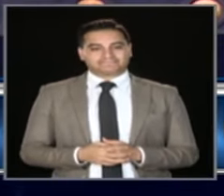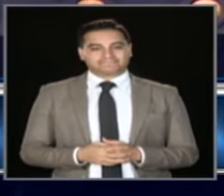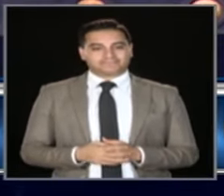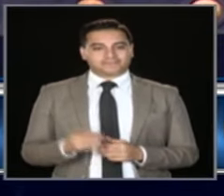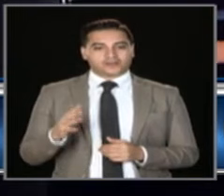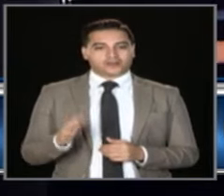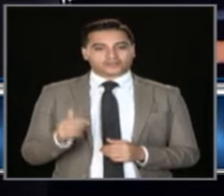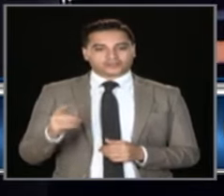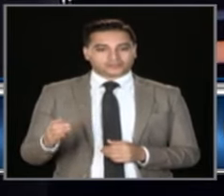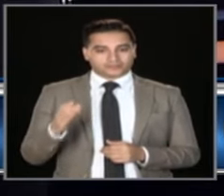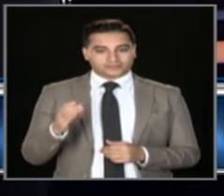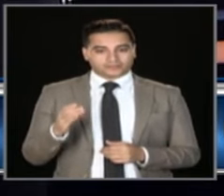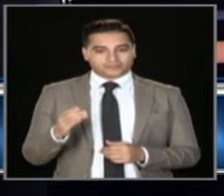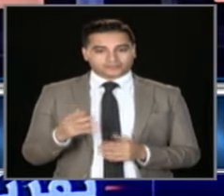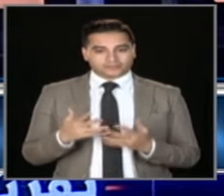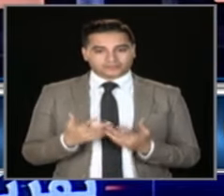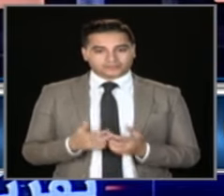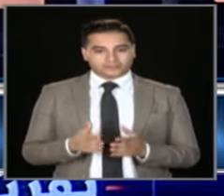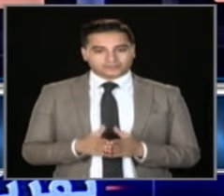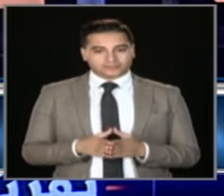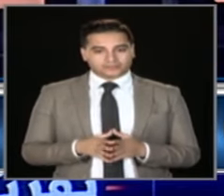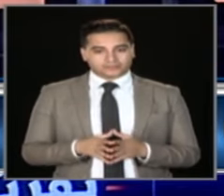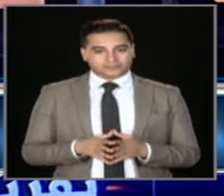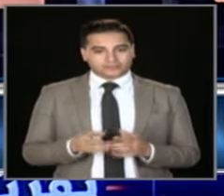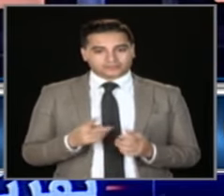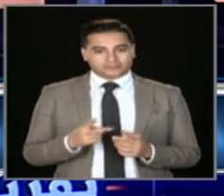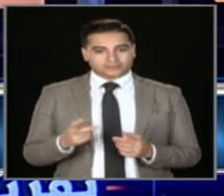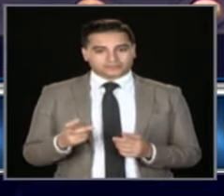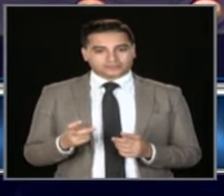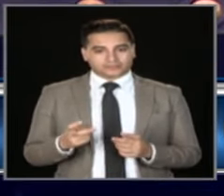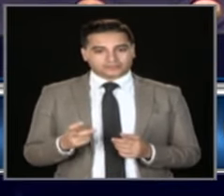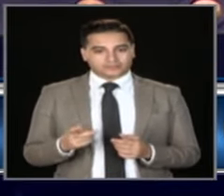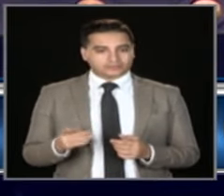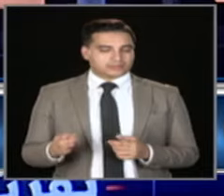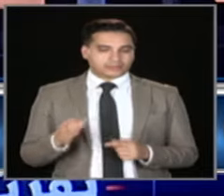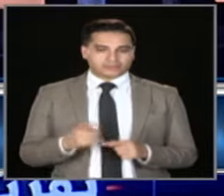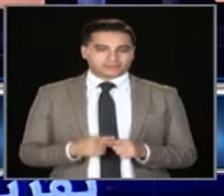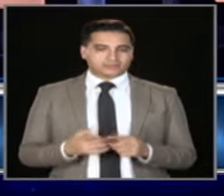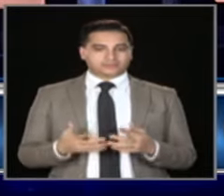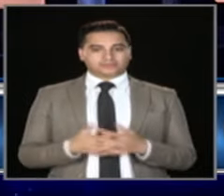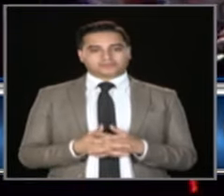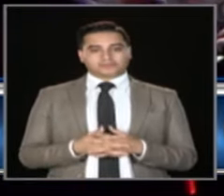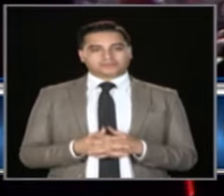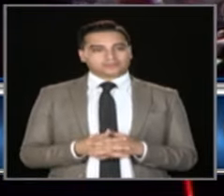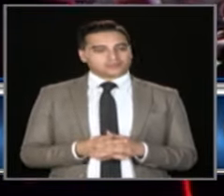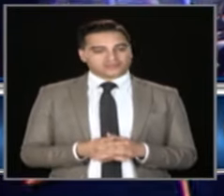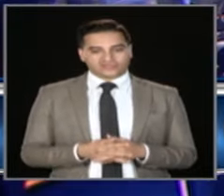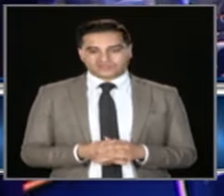رشا هتساوي 200. إجابة خاطئة.